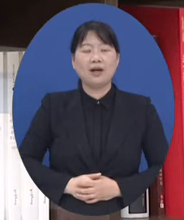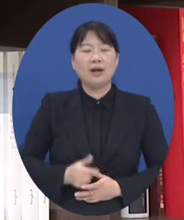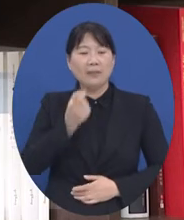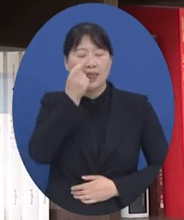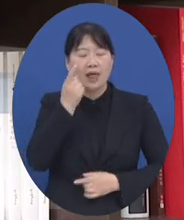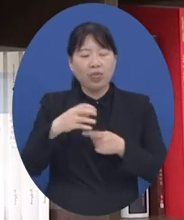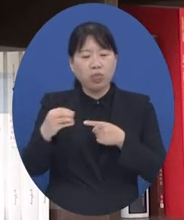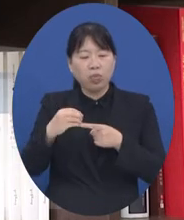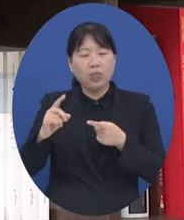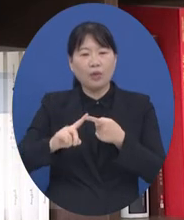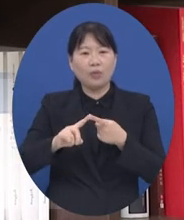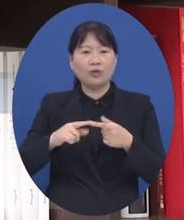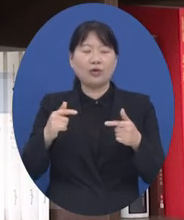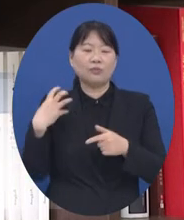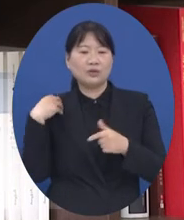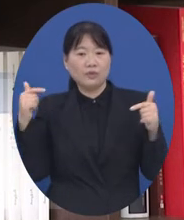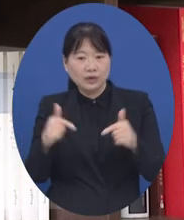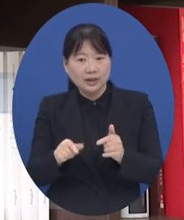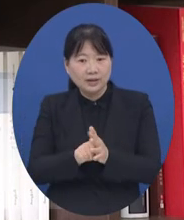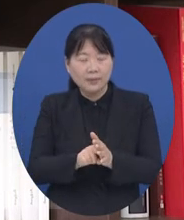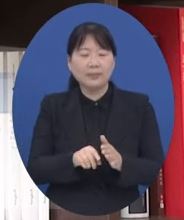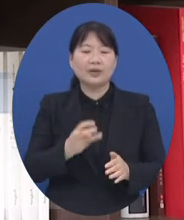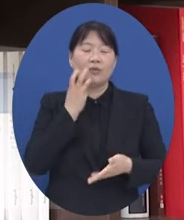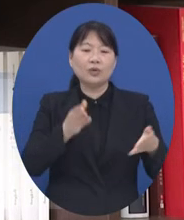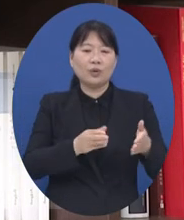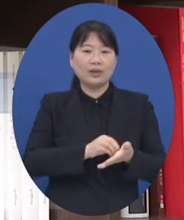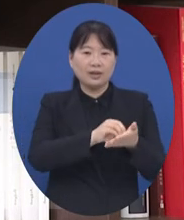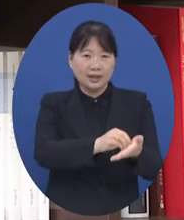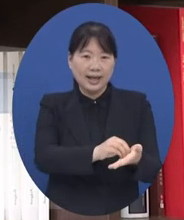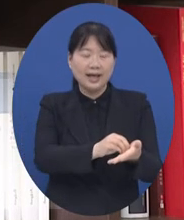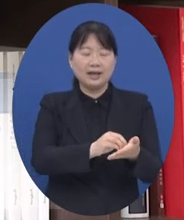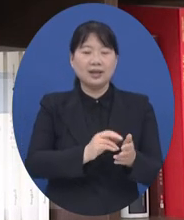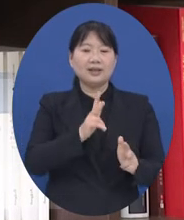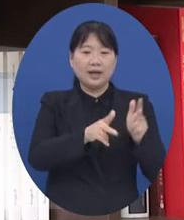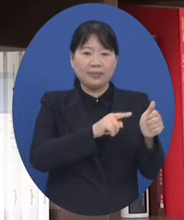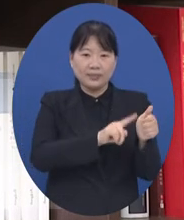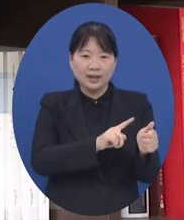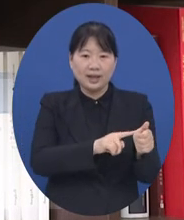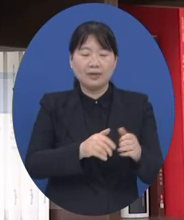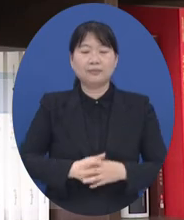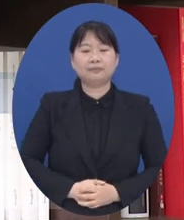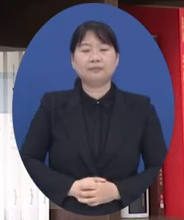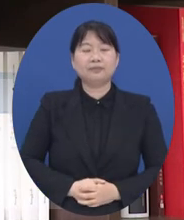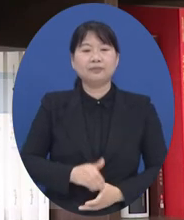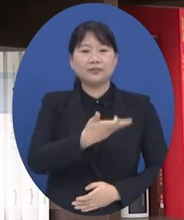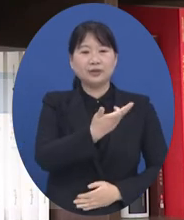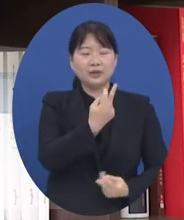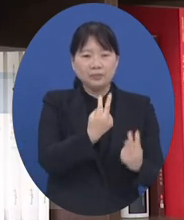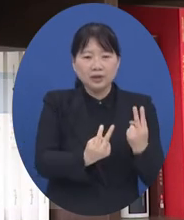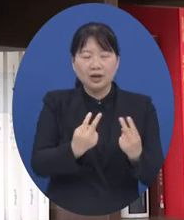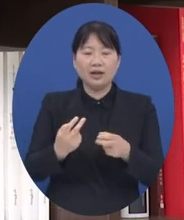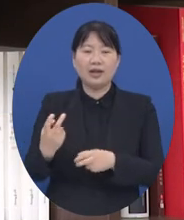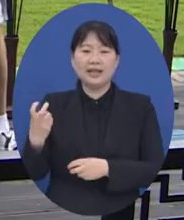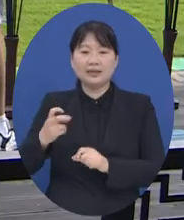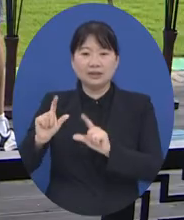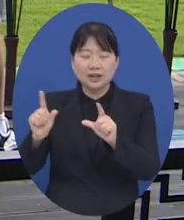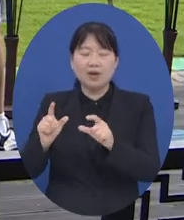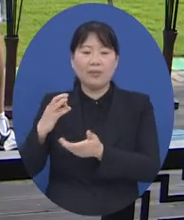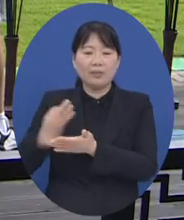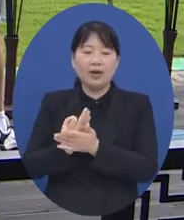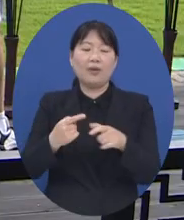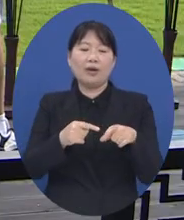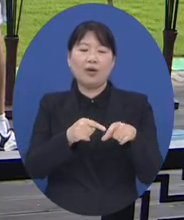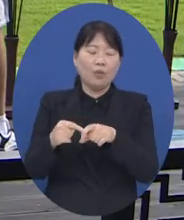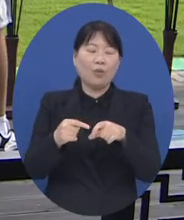지원대상은 도 에 등록된 광고 암 사업체로 19년 대비 20 년 월 평균 매출액이 감사 노트 입니다